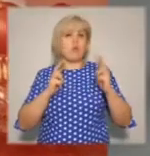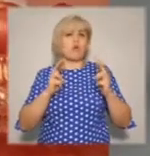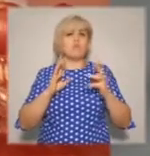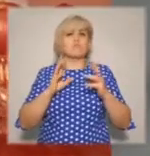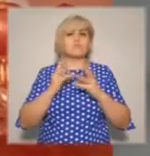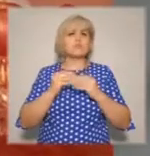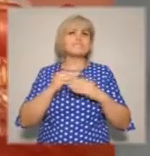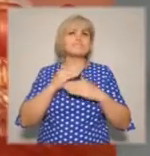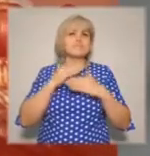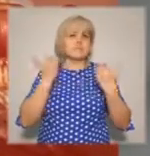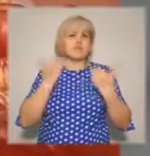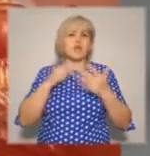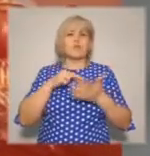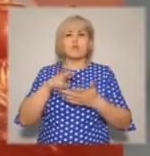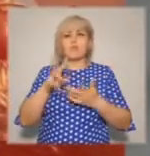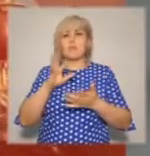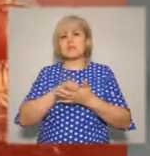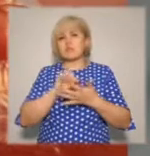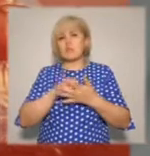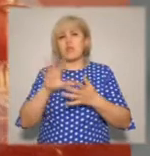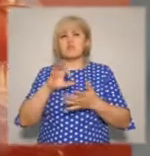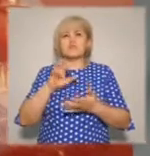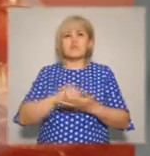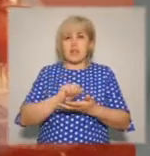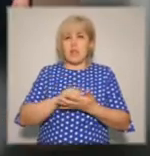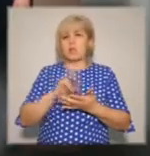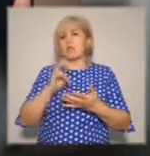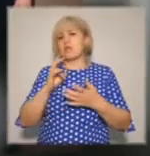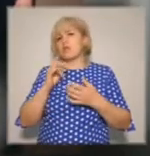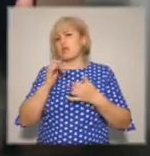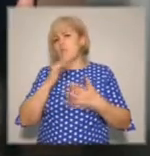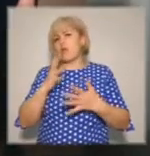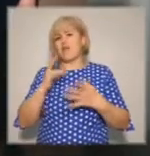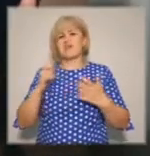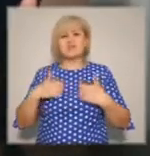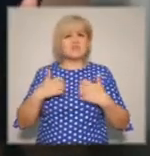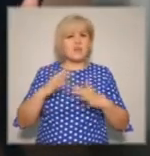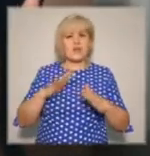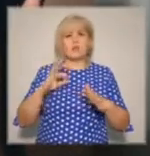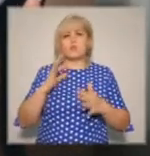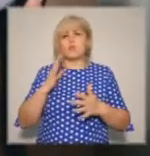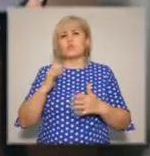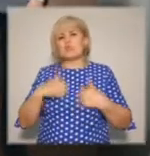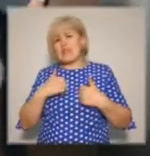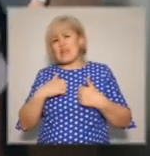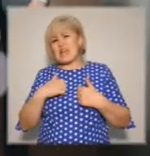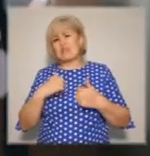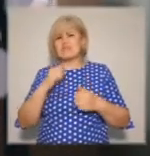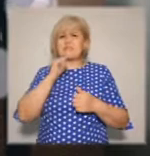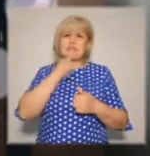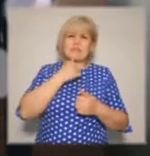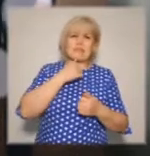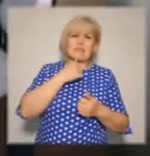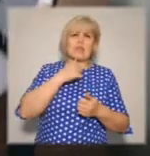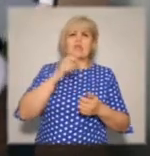хотела. Пришла, прозанималась у занятия, не могла не стараться. То есть старалась, пыхтела, прыгала, джайв, все, что